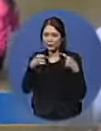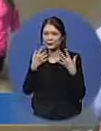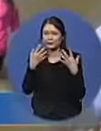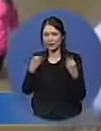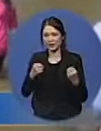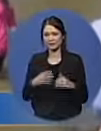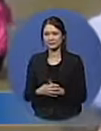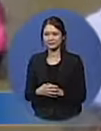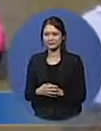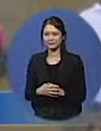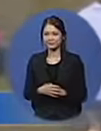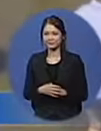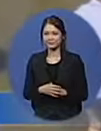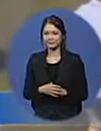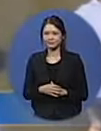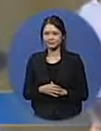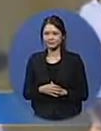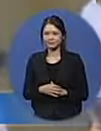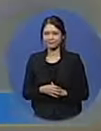밝혔습니다.